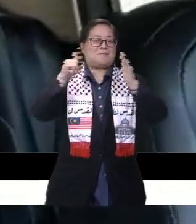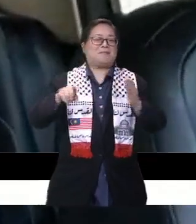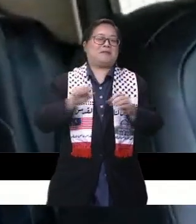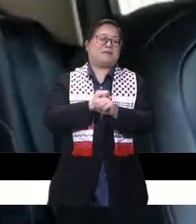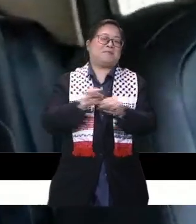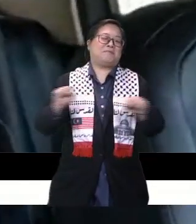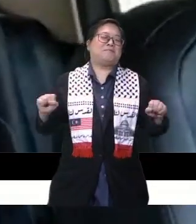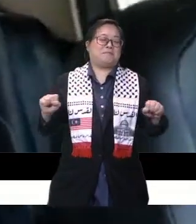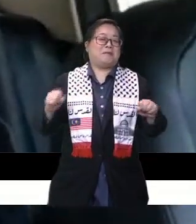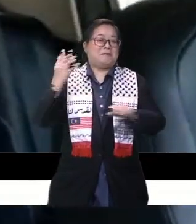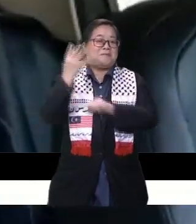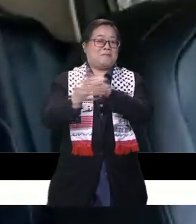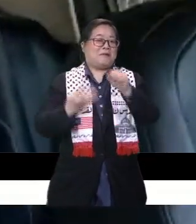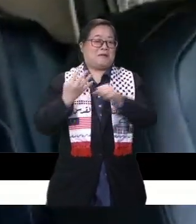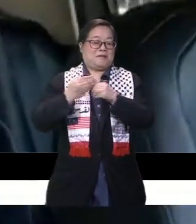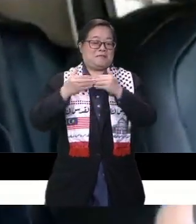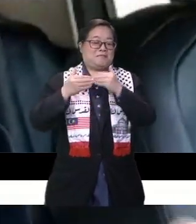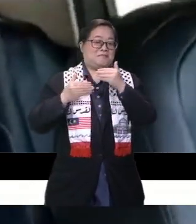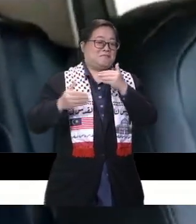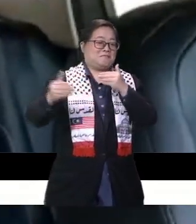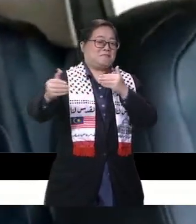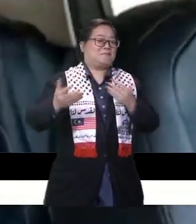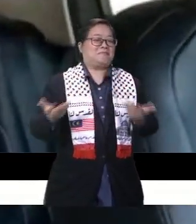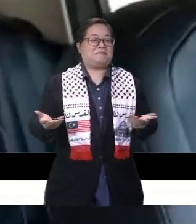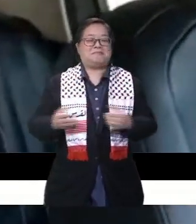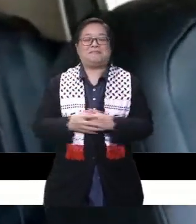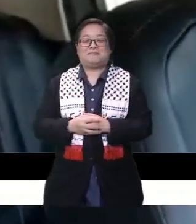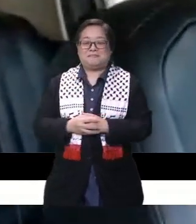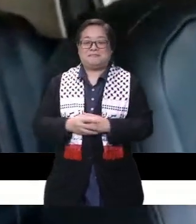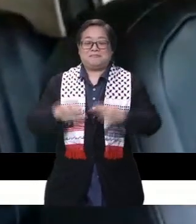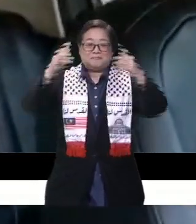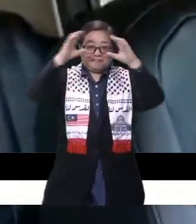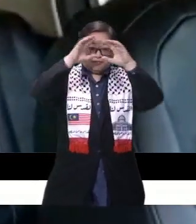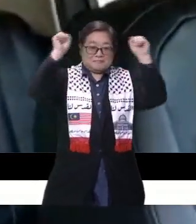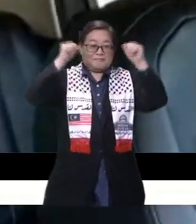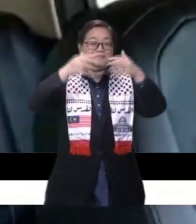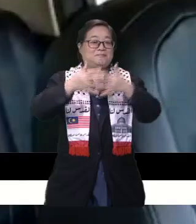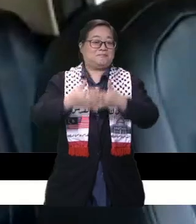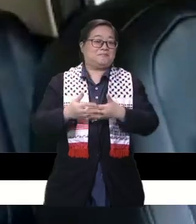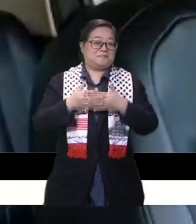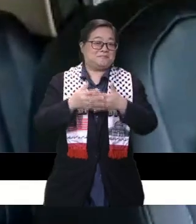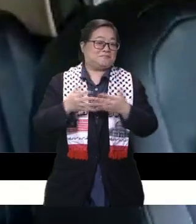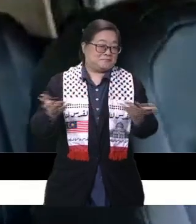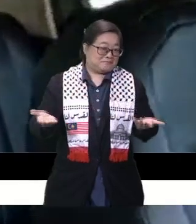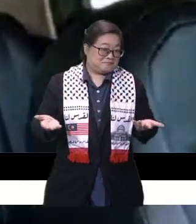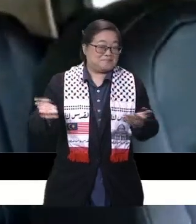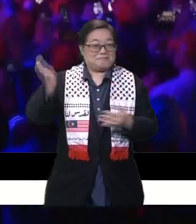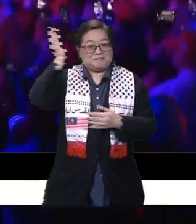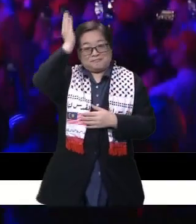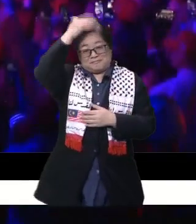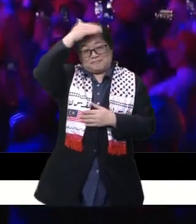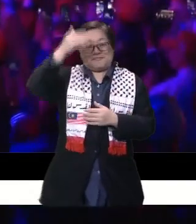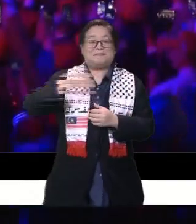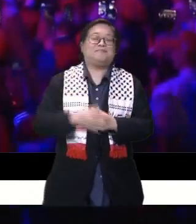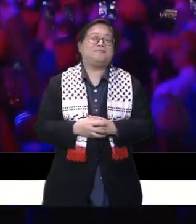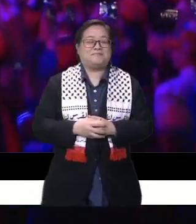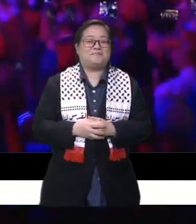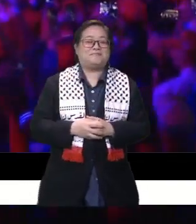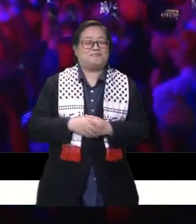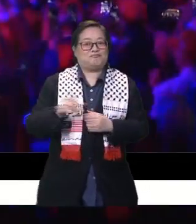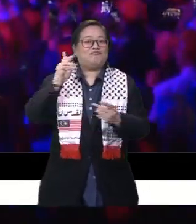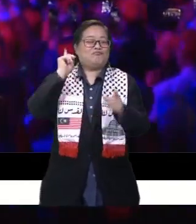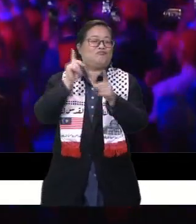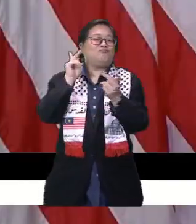dalam masa 4 tahun akan datang bahawa presiden Amerika Syarikat adalah Donald Trump Senada dengan